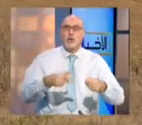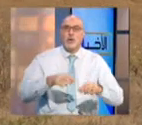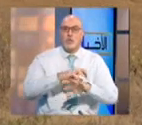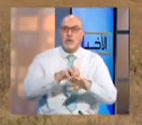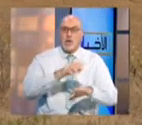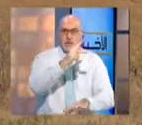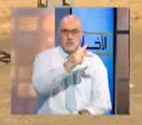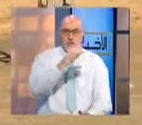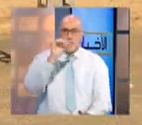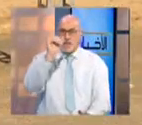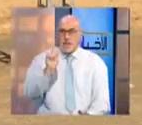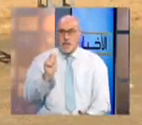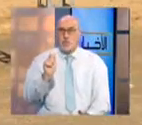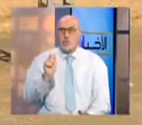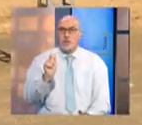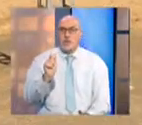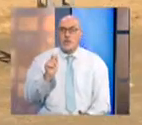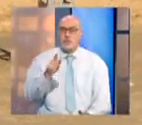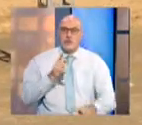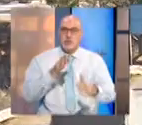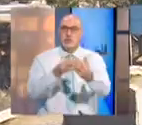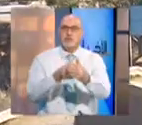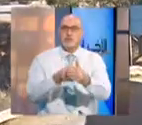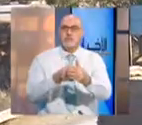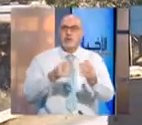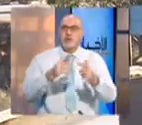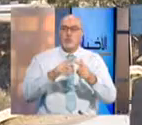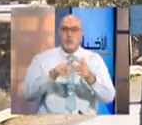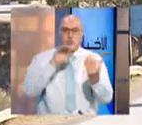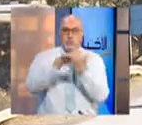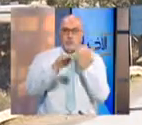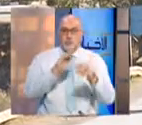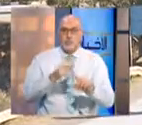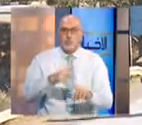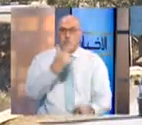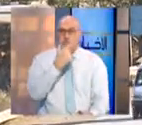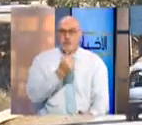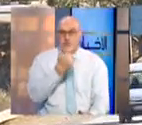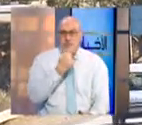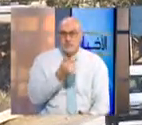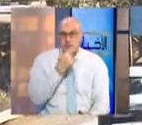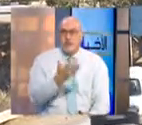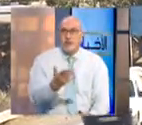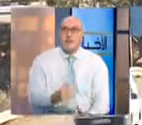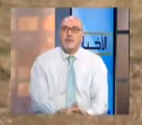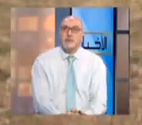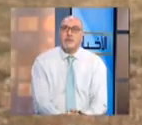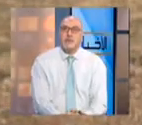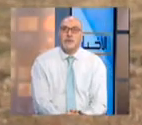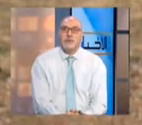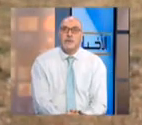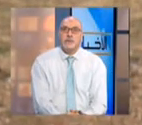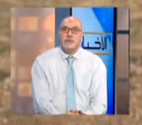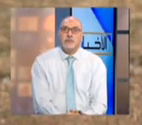خميسي والعيون، من شأنه تحسين وتسريع حركة المرور وفك الخناق جزئيا. الذي هو في